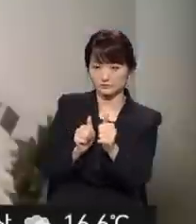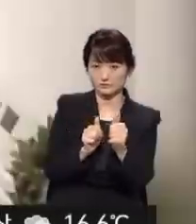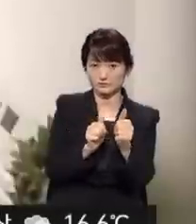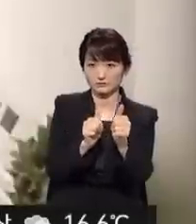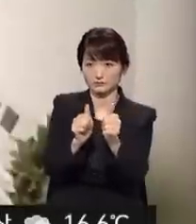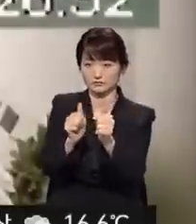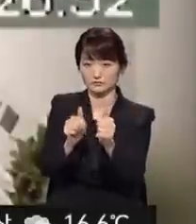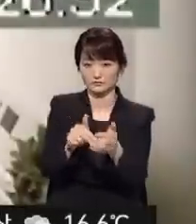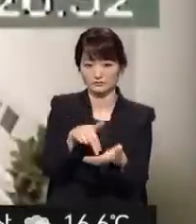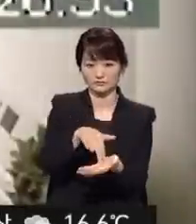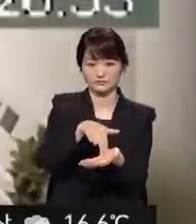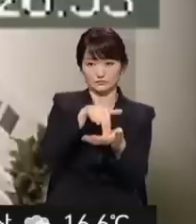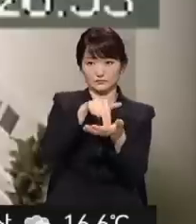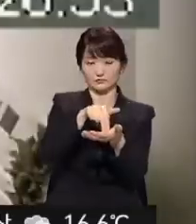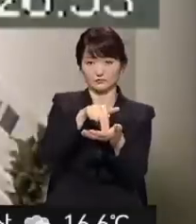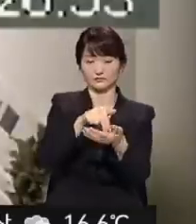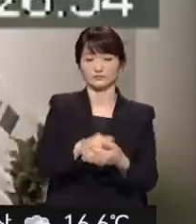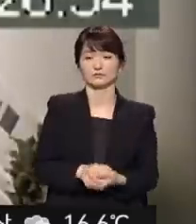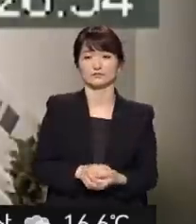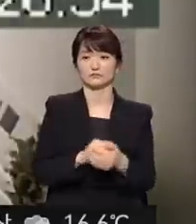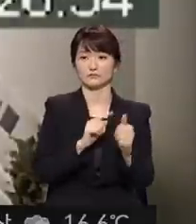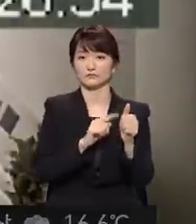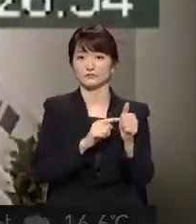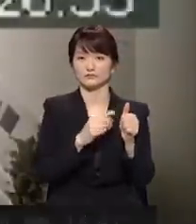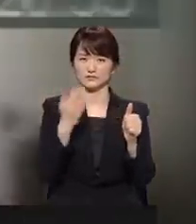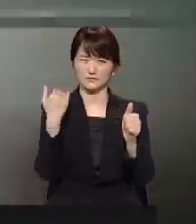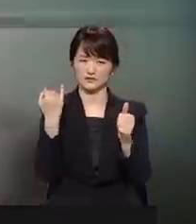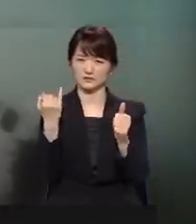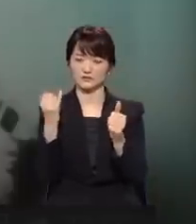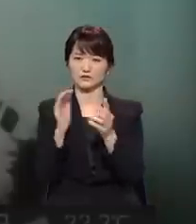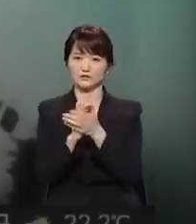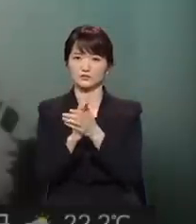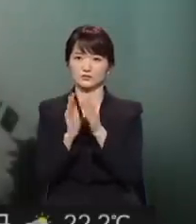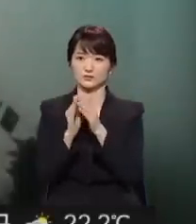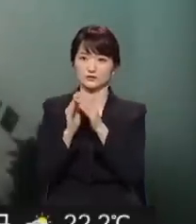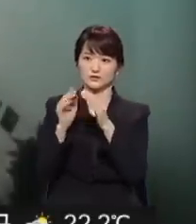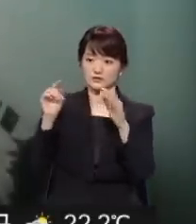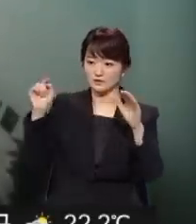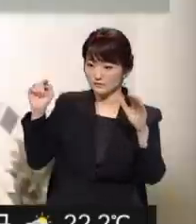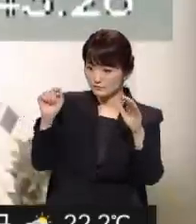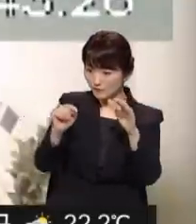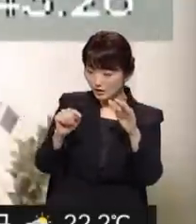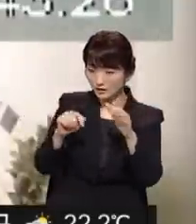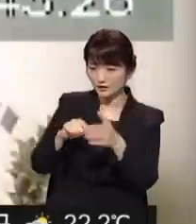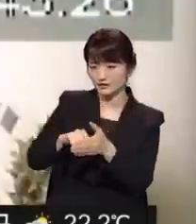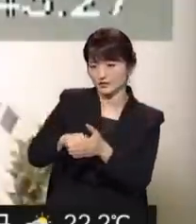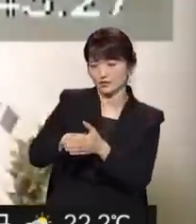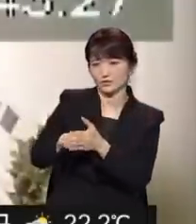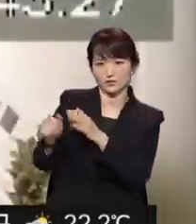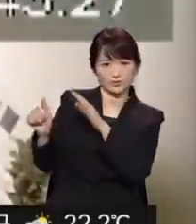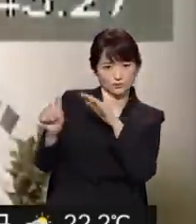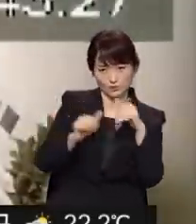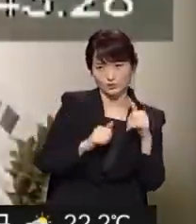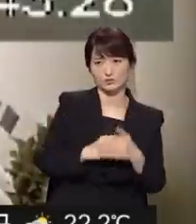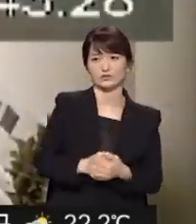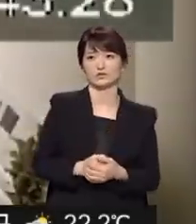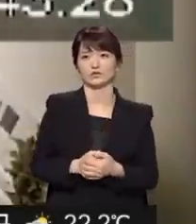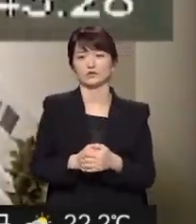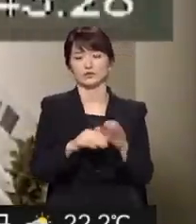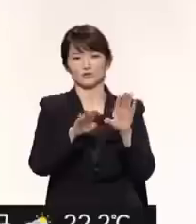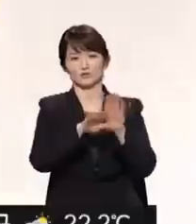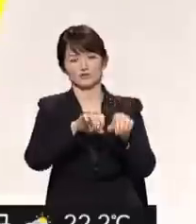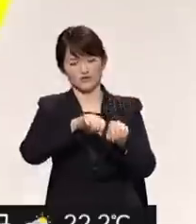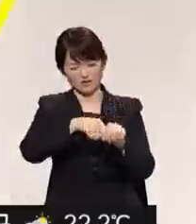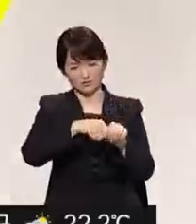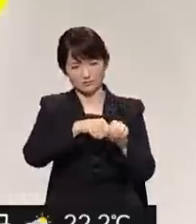오르는 모습입니다. 이 유튜버가 전 여자친구의 집에 침입하기 위해서 열쇠공을 부른 그런 상황입니다. 문까지 저렇게 강제로